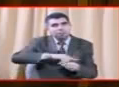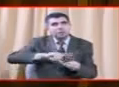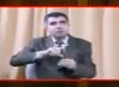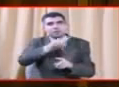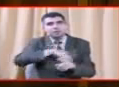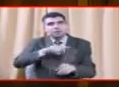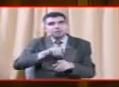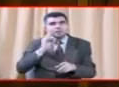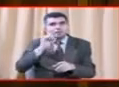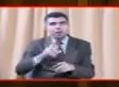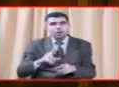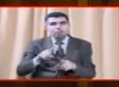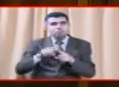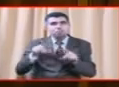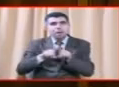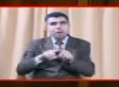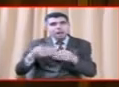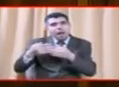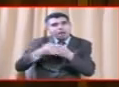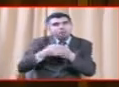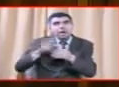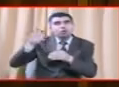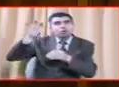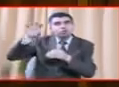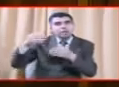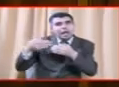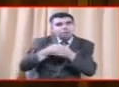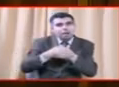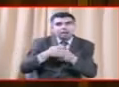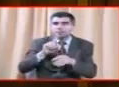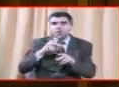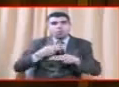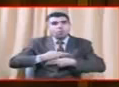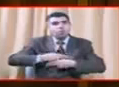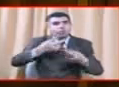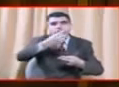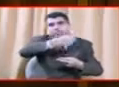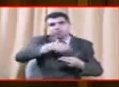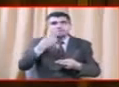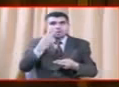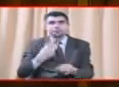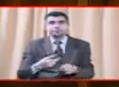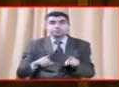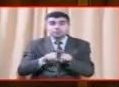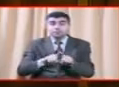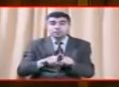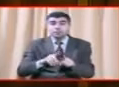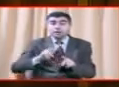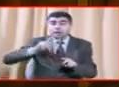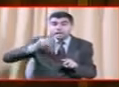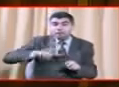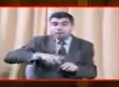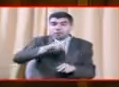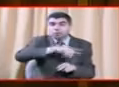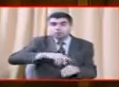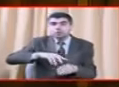ومحاوله تغطي الشمس بالغربال. اذا هناك حادث نعتبره خطير، والشعب